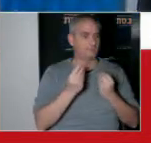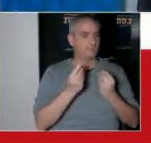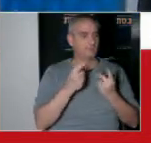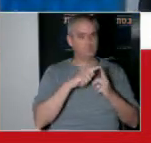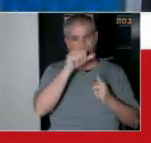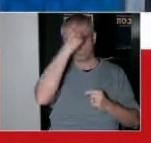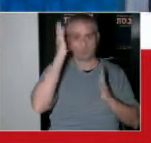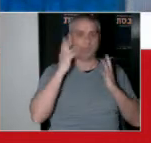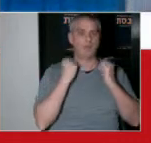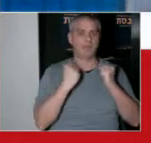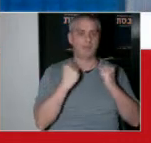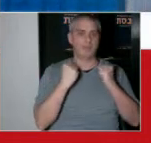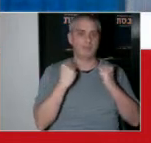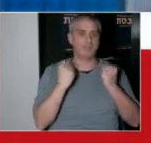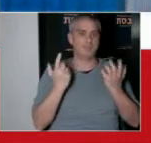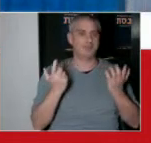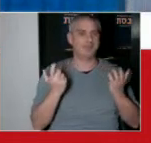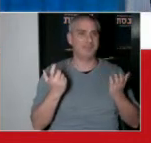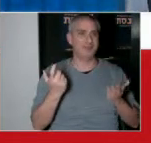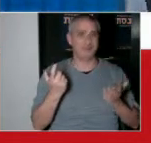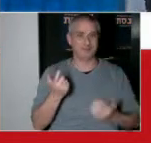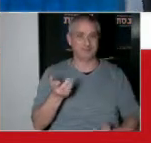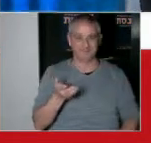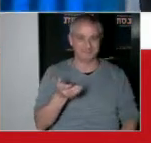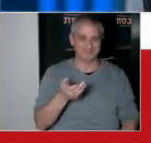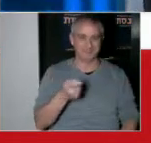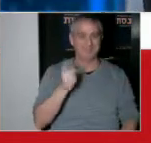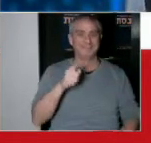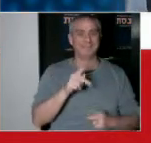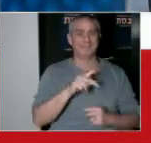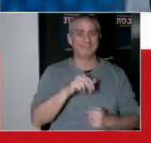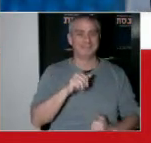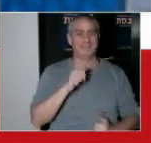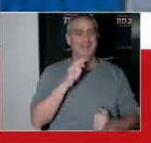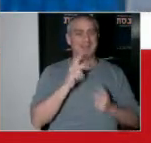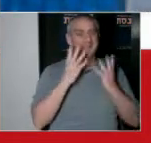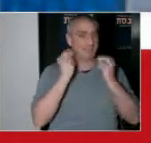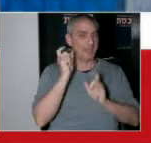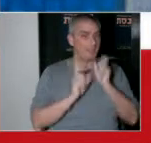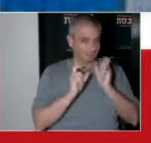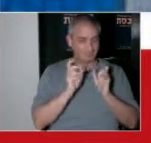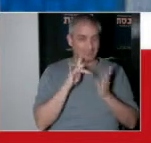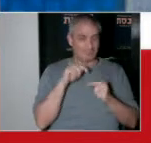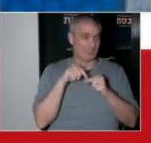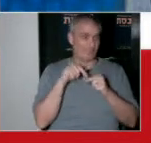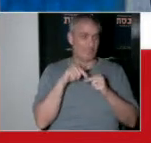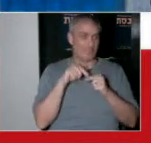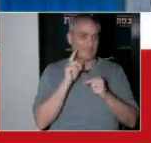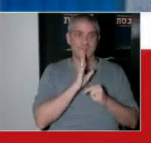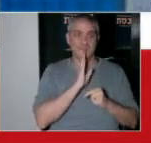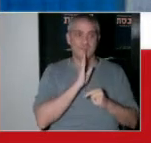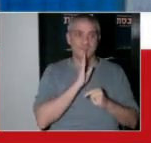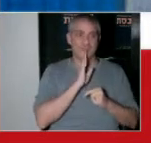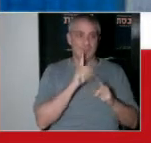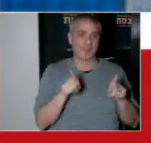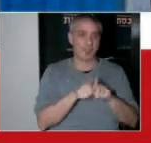הוא באמת מאוד חזק, והוא מעורר הרבה מאוד אמוציות אצל אנשים חיובי, ושלי לא משנה, אבל הרבה מאוד אנשים גם חיובי. הבעיה היא, זה